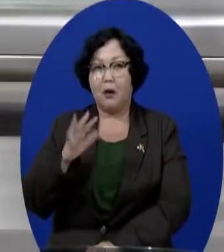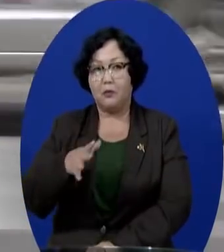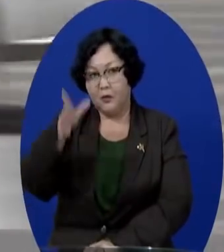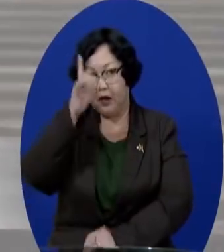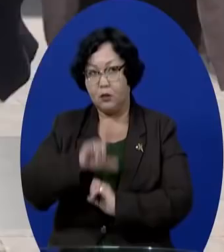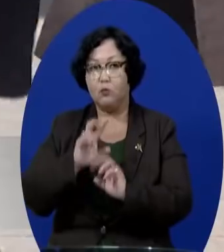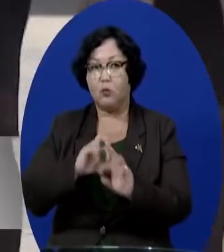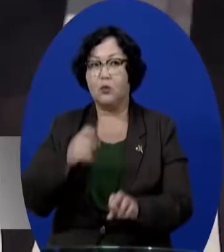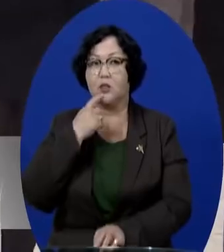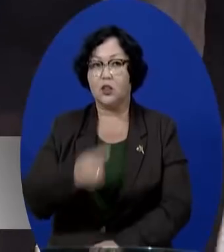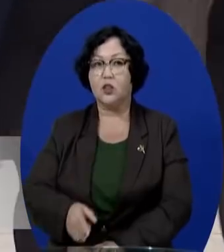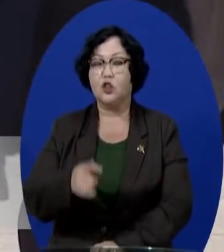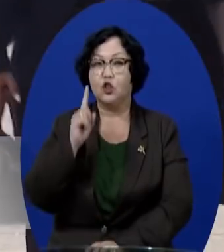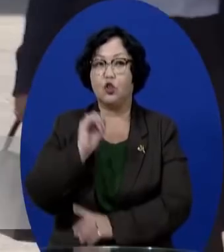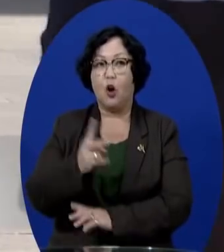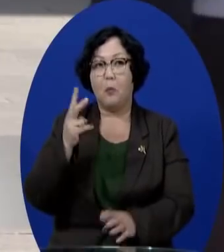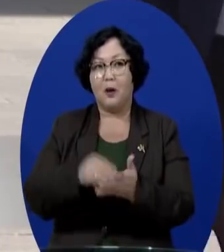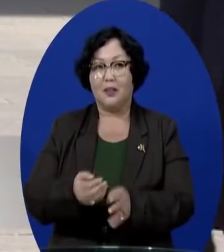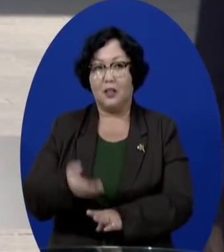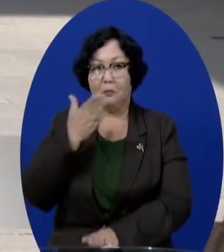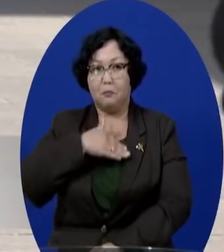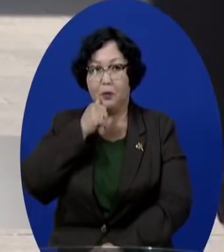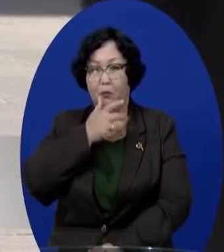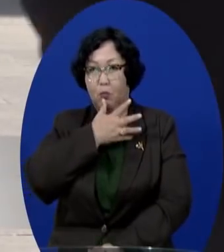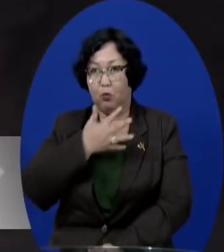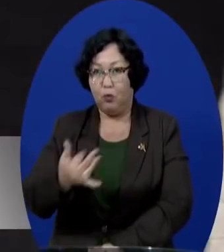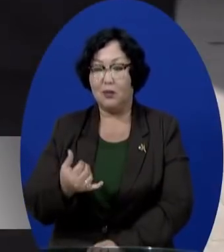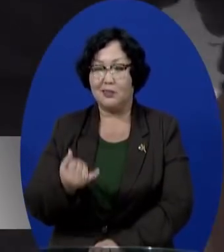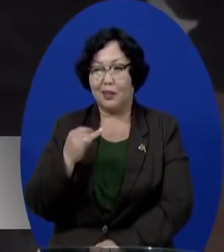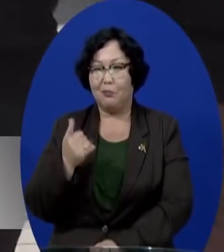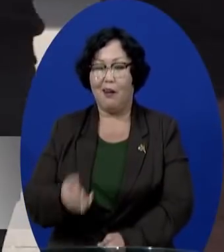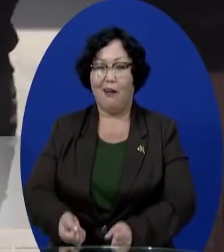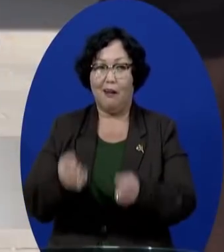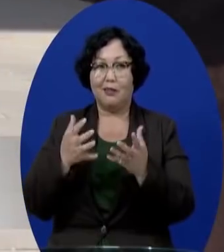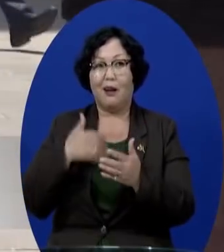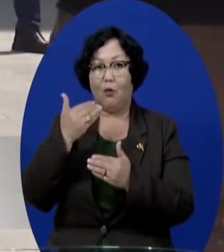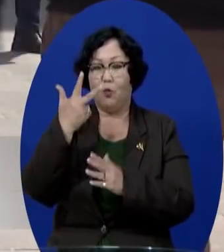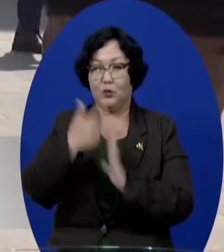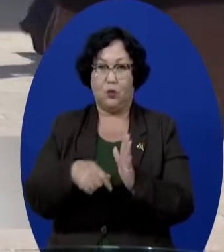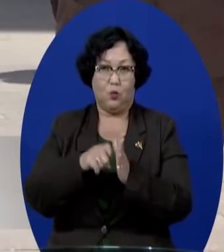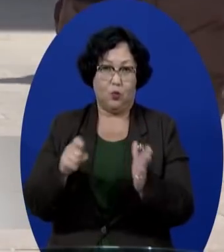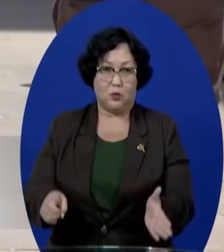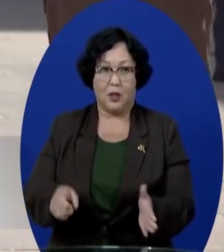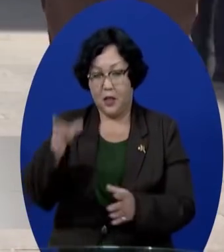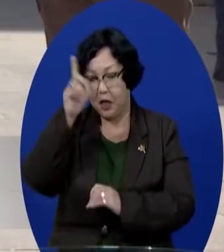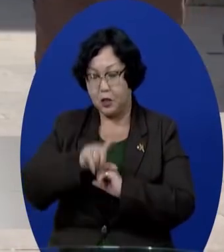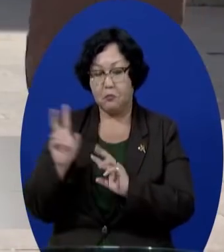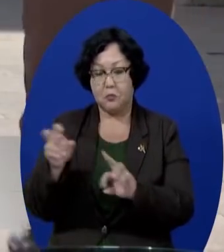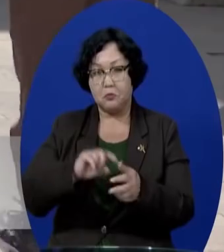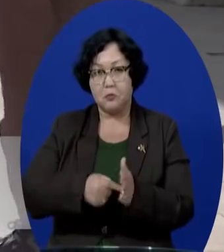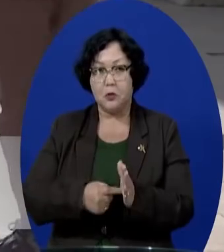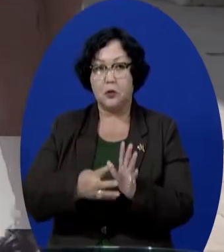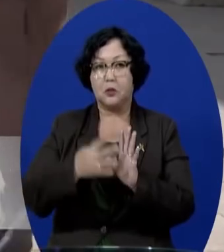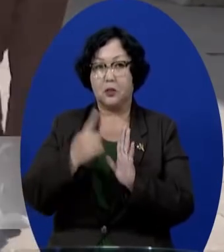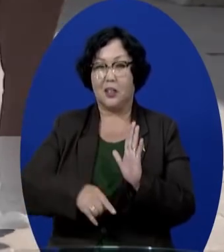Хоногт бүртгэгдэх халдварын тоо 2000 тавж биеийн байдал хүндэрсэн тохиолдол ч мөн нэмэгдэнэ. Ирэх 3 сарыг эрдэмтдийн тооцоолсноор 9-р сард халдварын тоо хамгийн